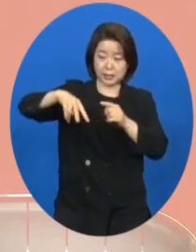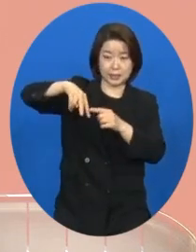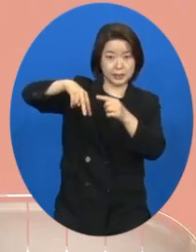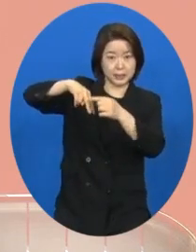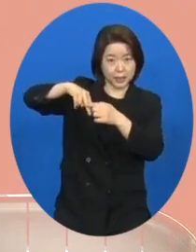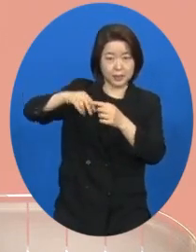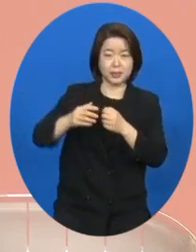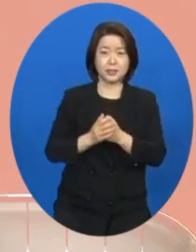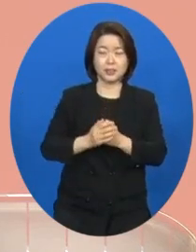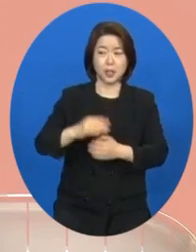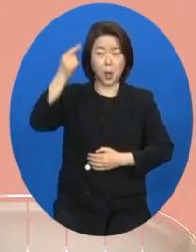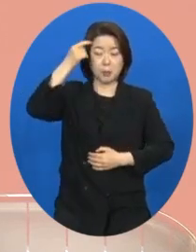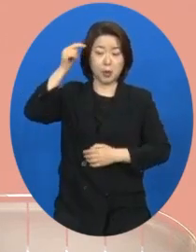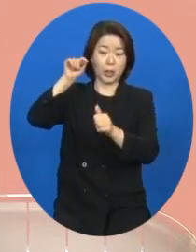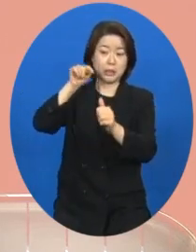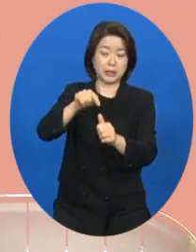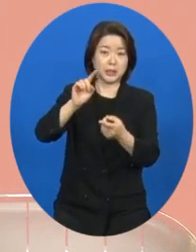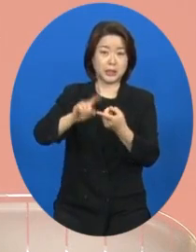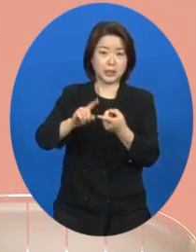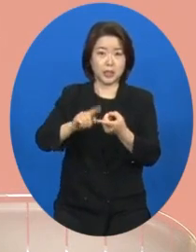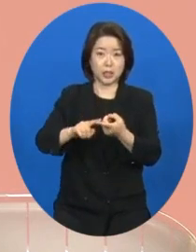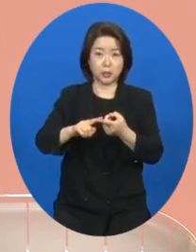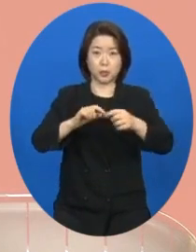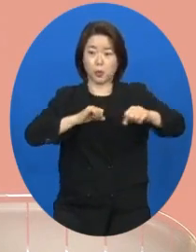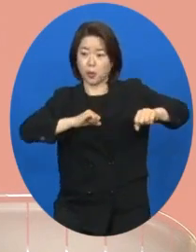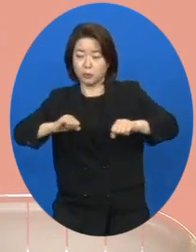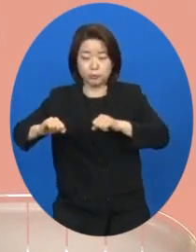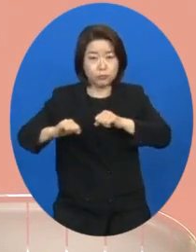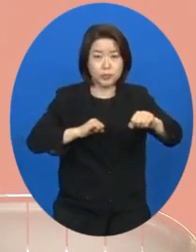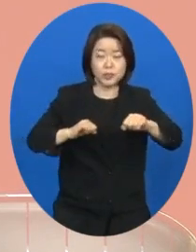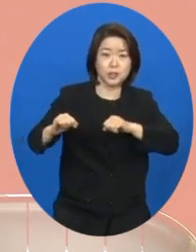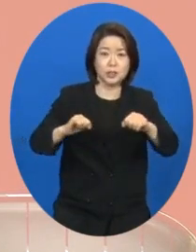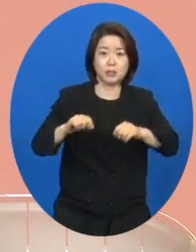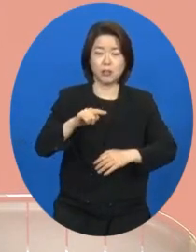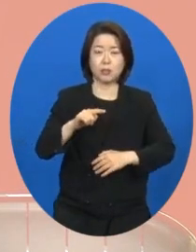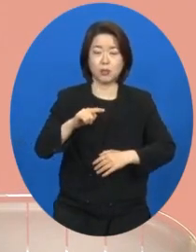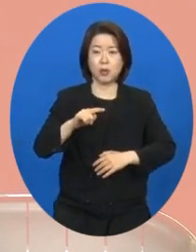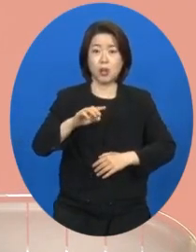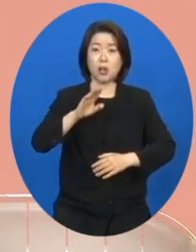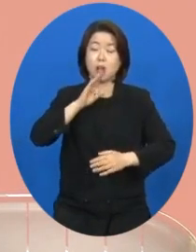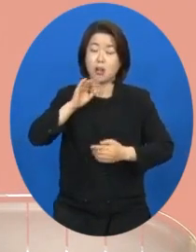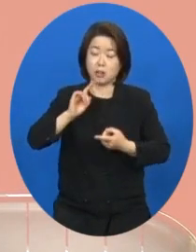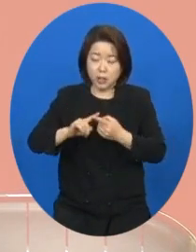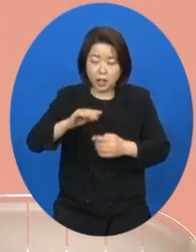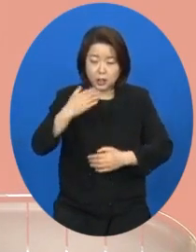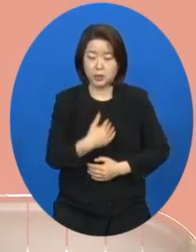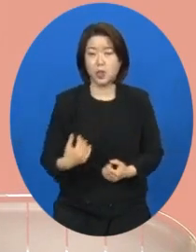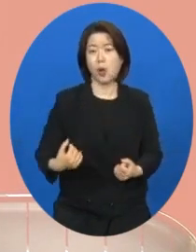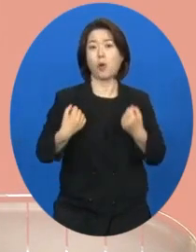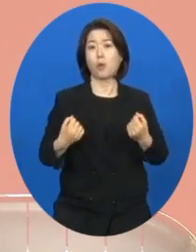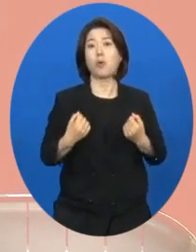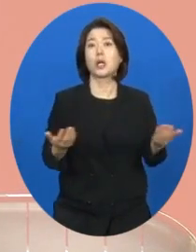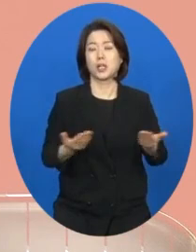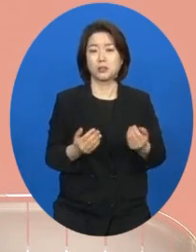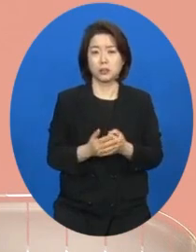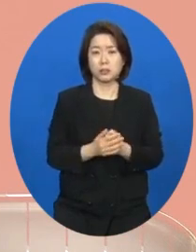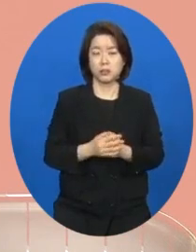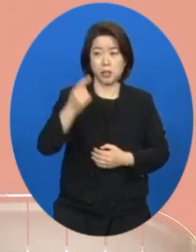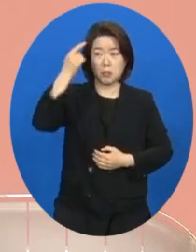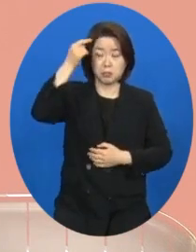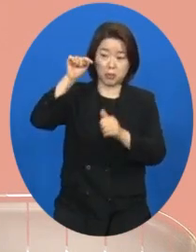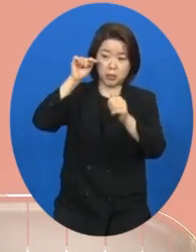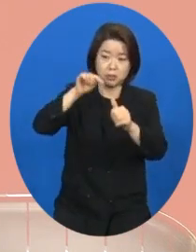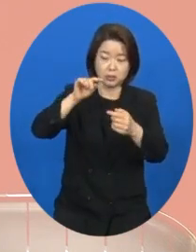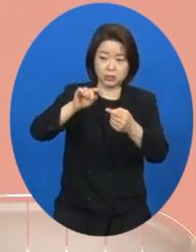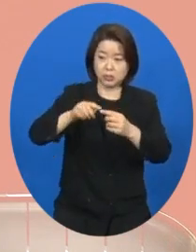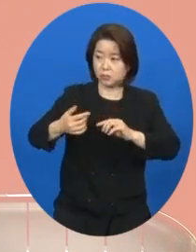머리가 지시하는 대로 그렇게 움직이는 것은 건강한 거죠. 만약에 따로 논다면